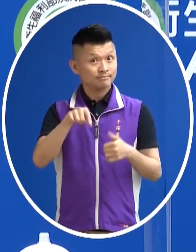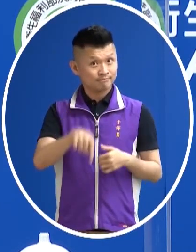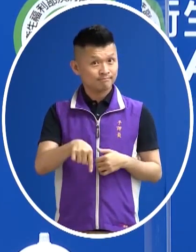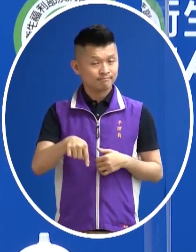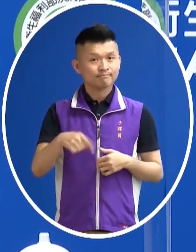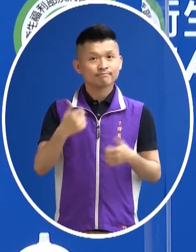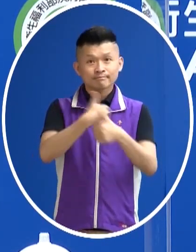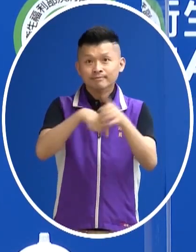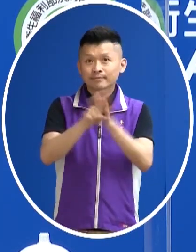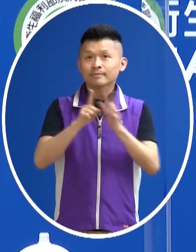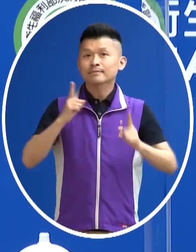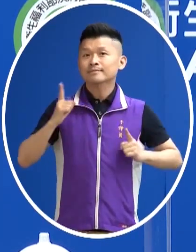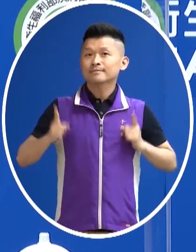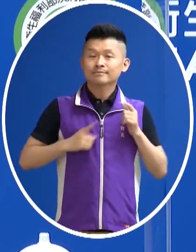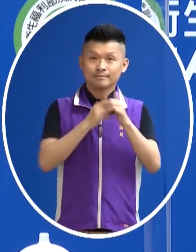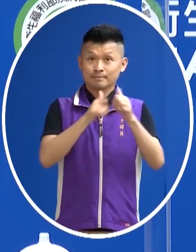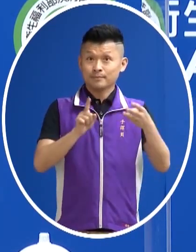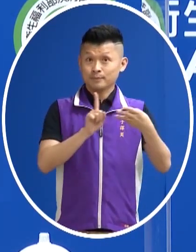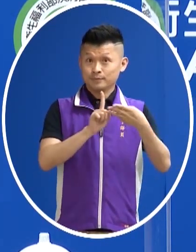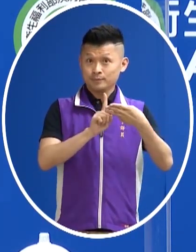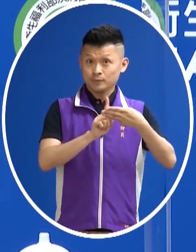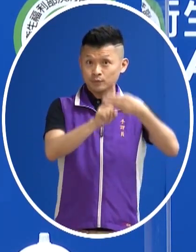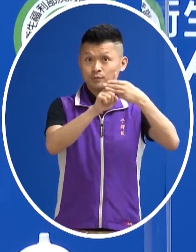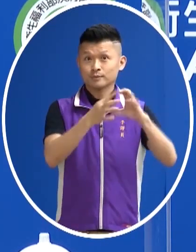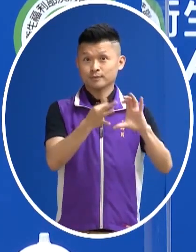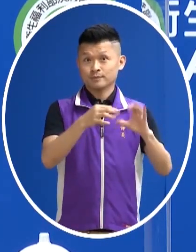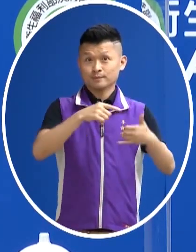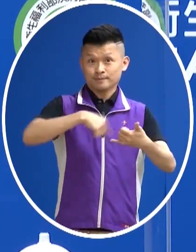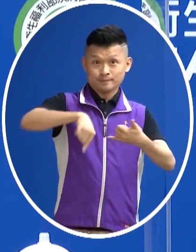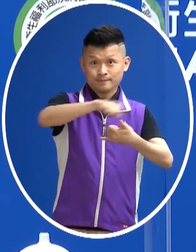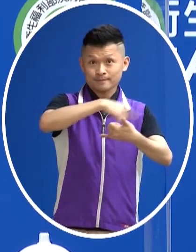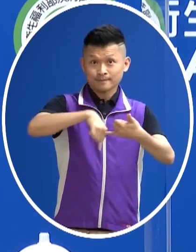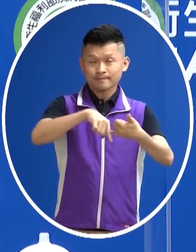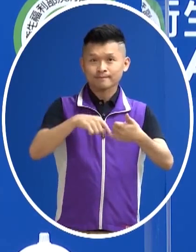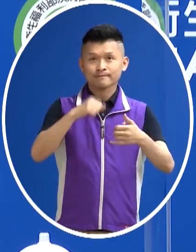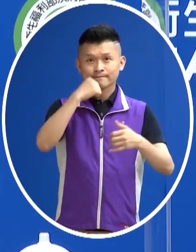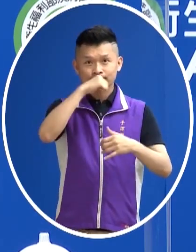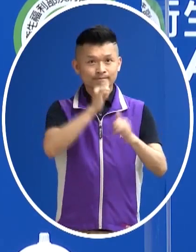自由民主的地区，好，怎么样运用好人民的